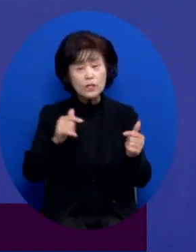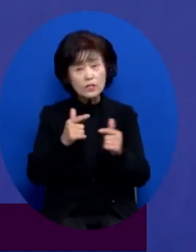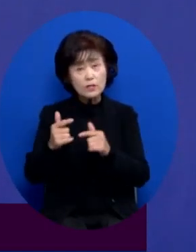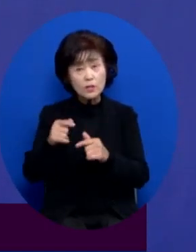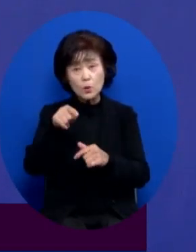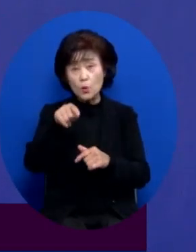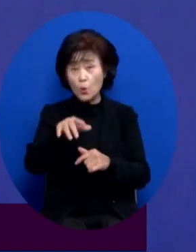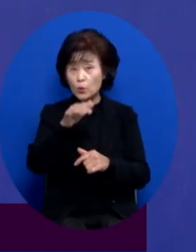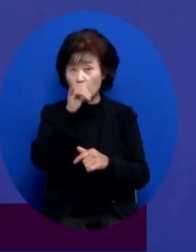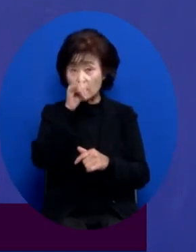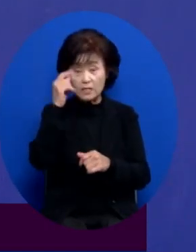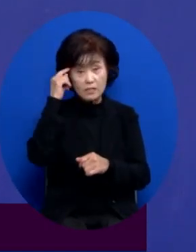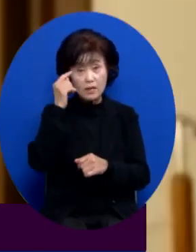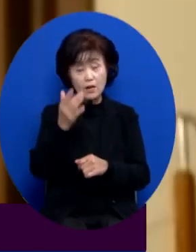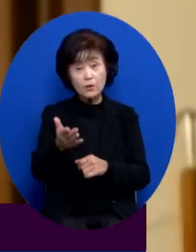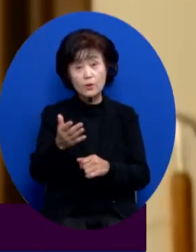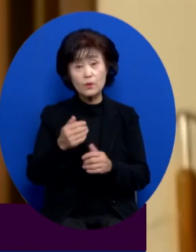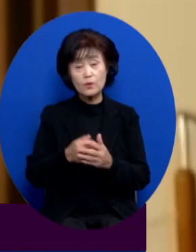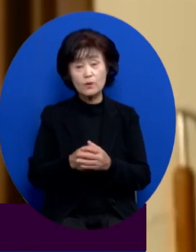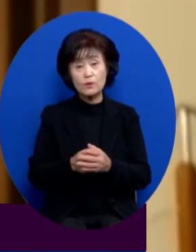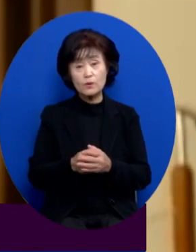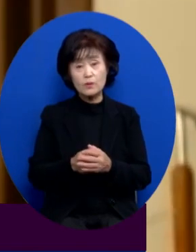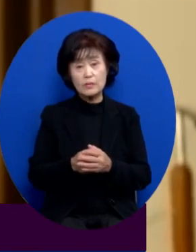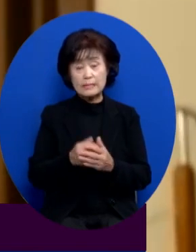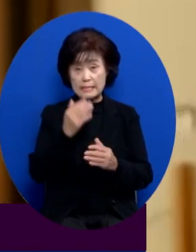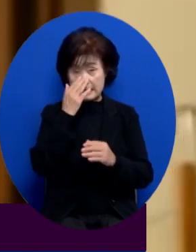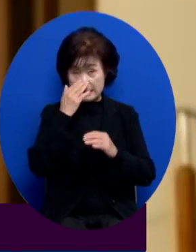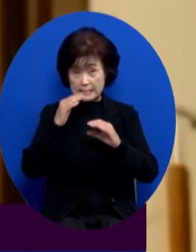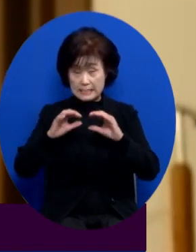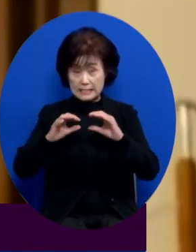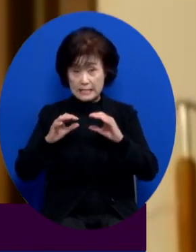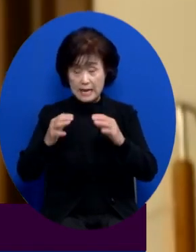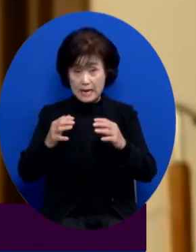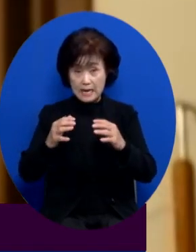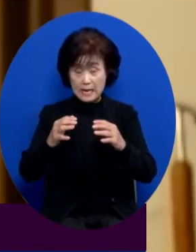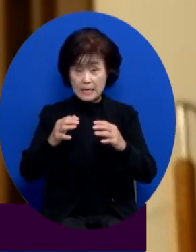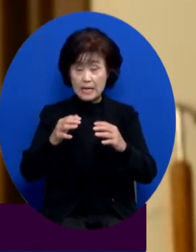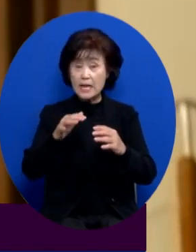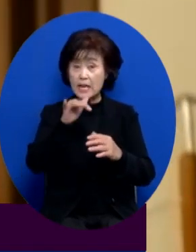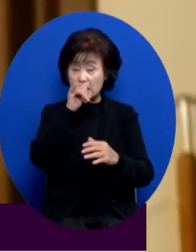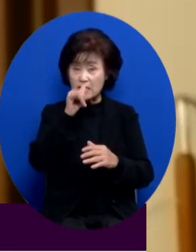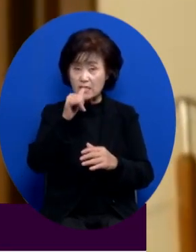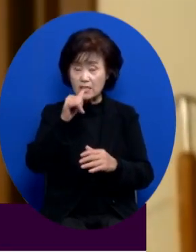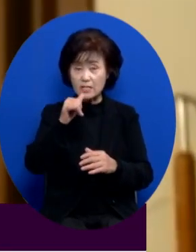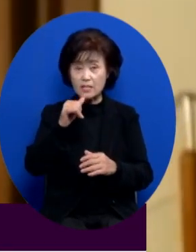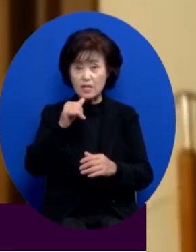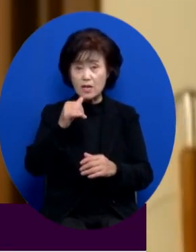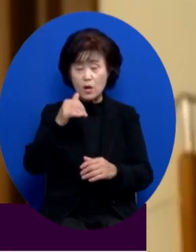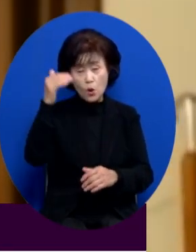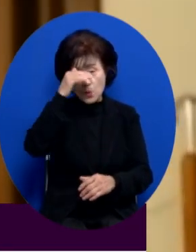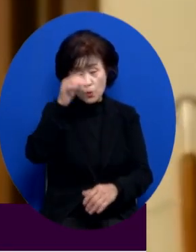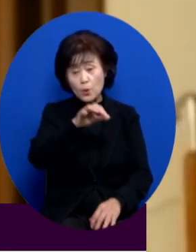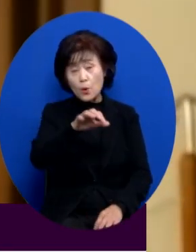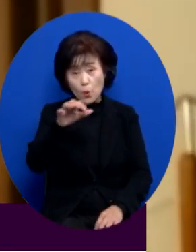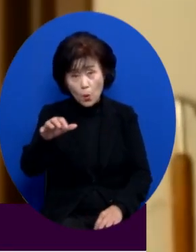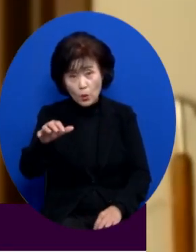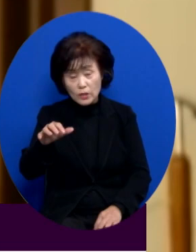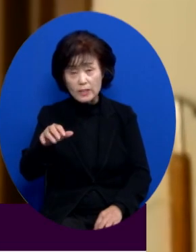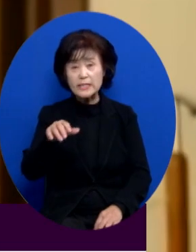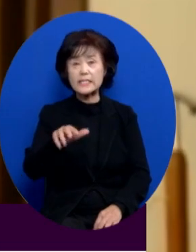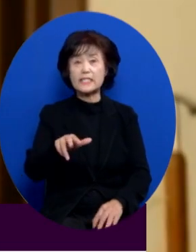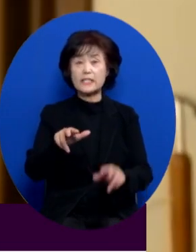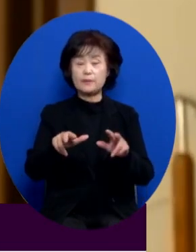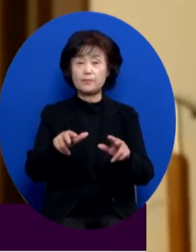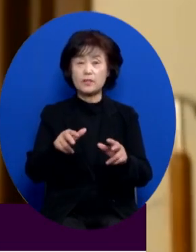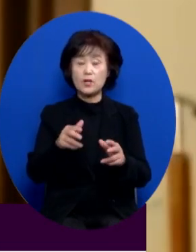있을까요? 지금 이스라엘에 있는 성지순례 지역들은 지금 보도 나오고 있는